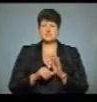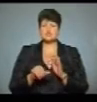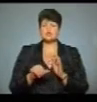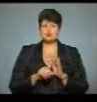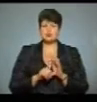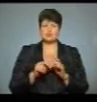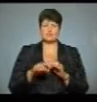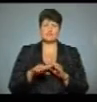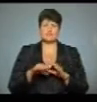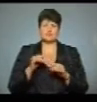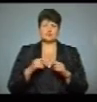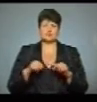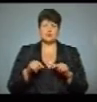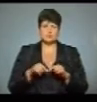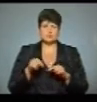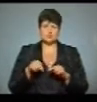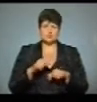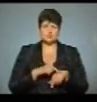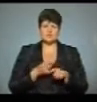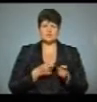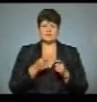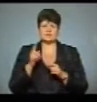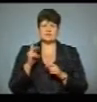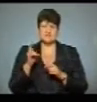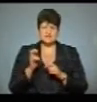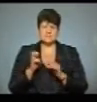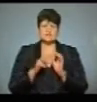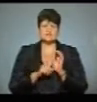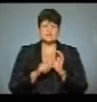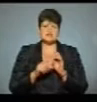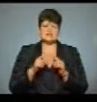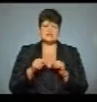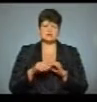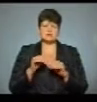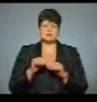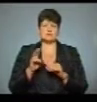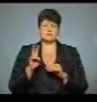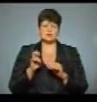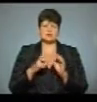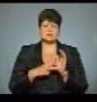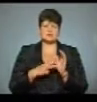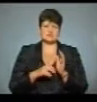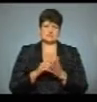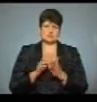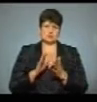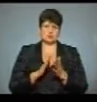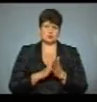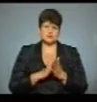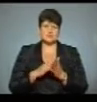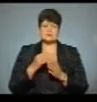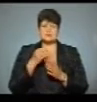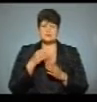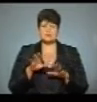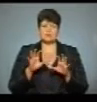виборчому окрузі на цю годину протоколи привезли 260 дільничних комісій із 270 зареєстрованих, повідомив голова окружної